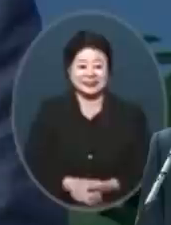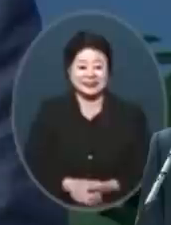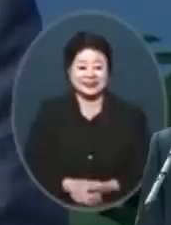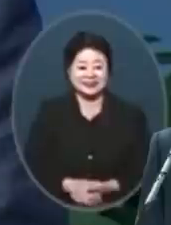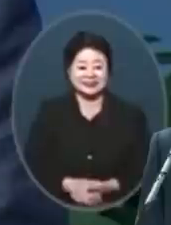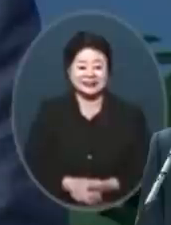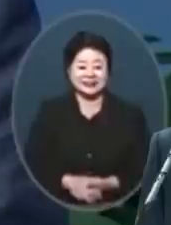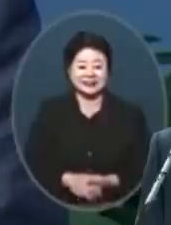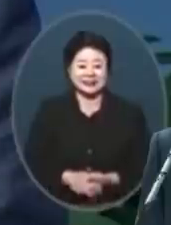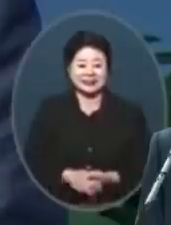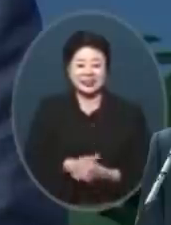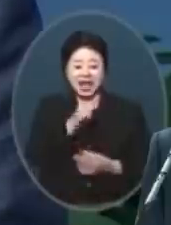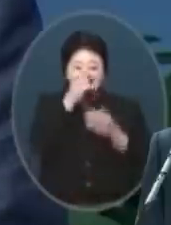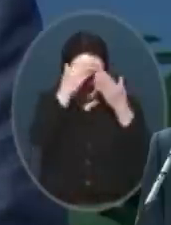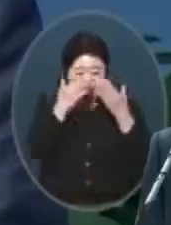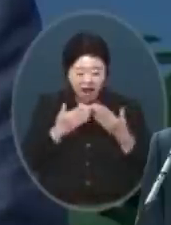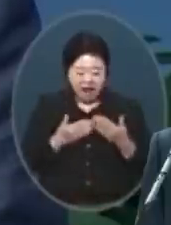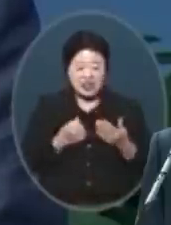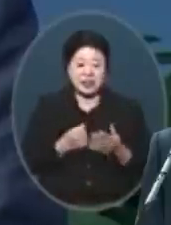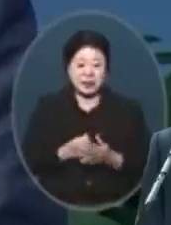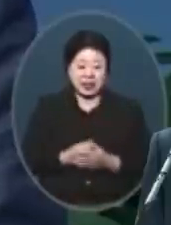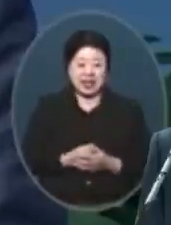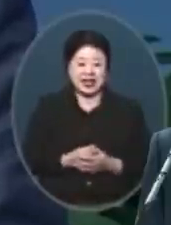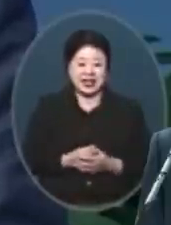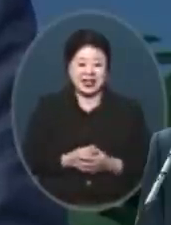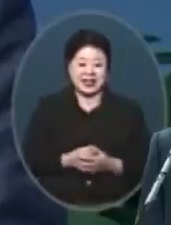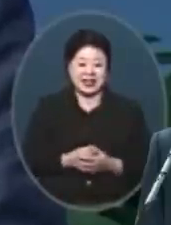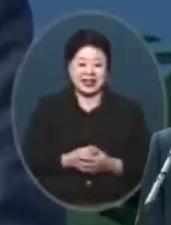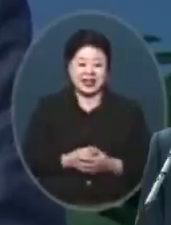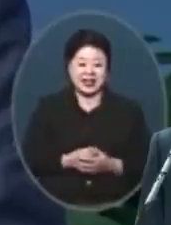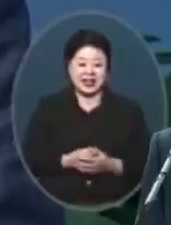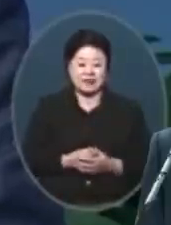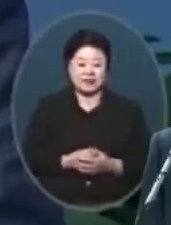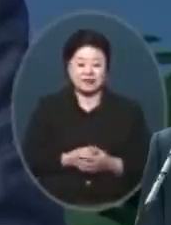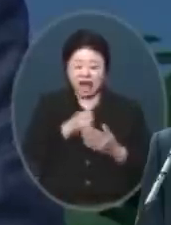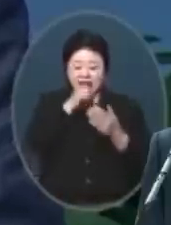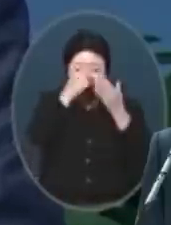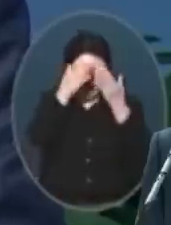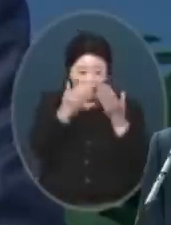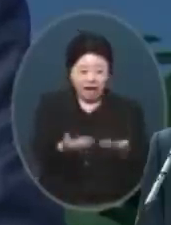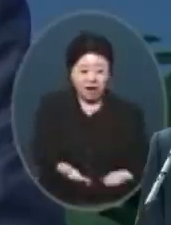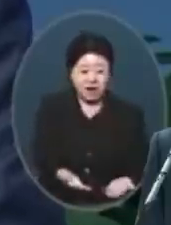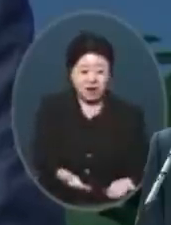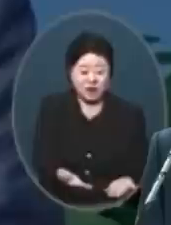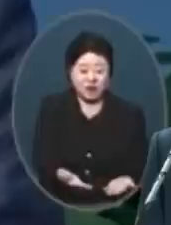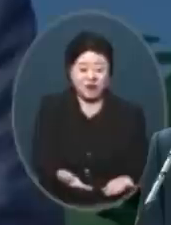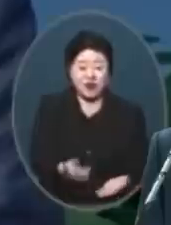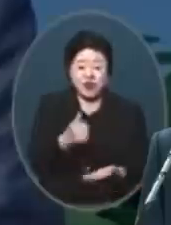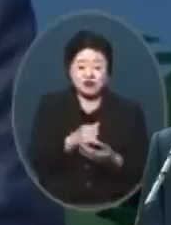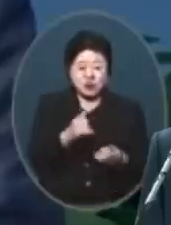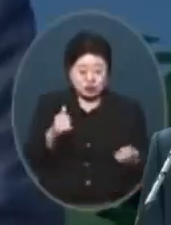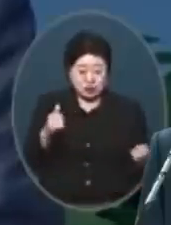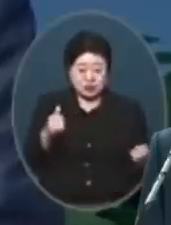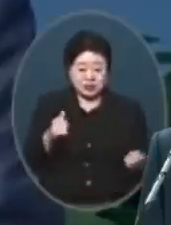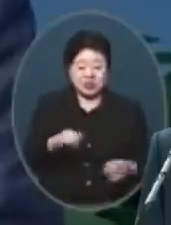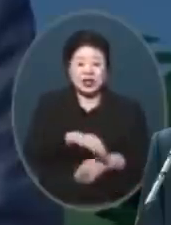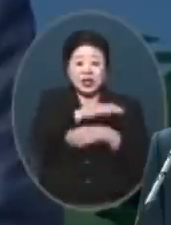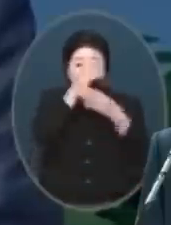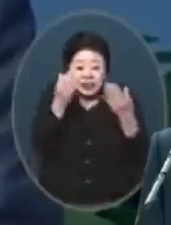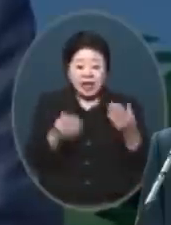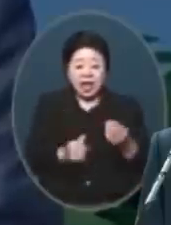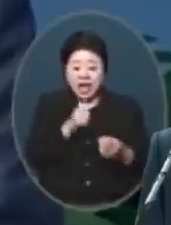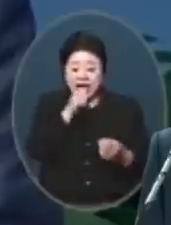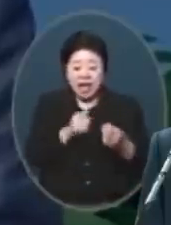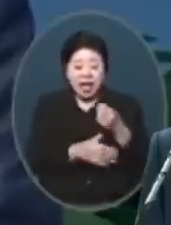그 지진이 흔드는 바람에 감옥 문이 다 열리고 죄수들의